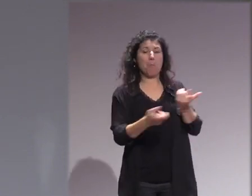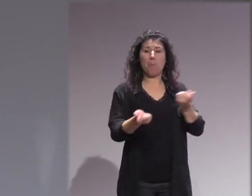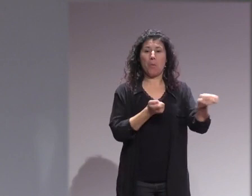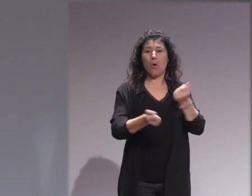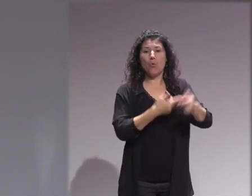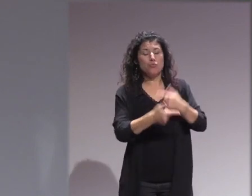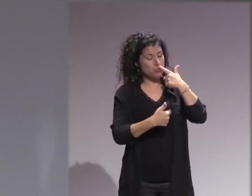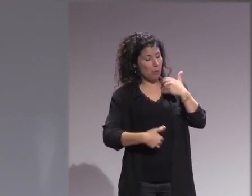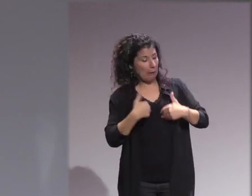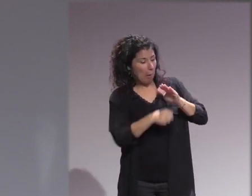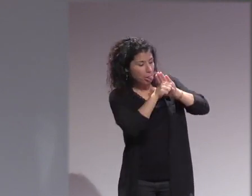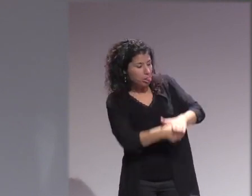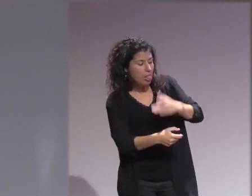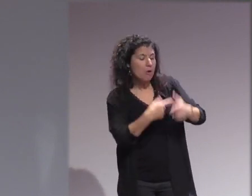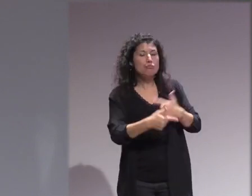l'eugénisme.